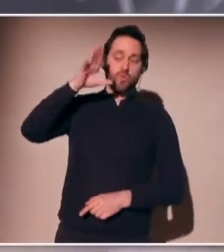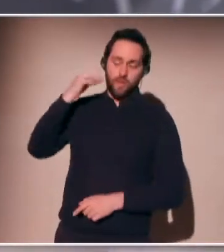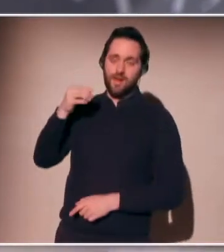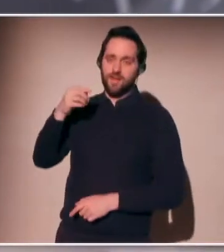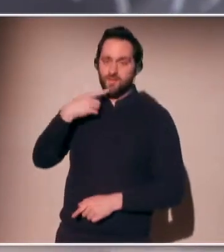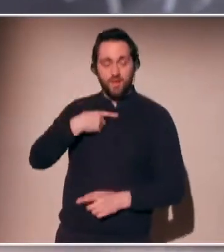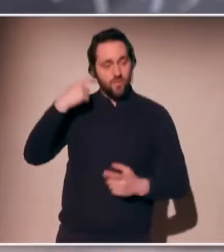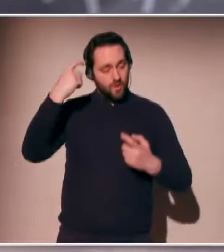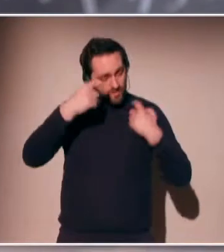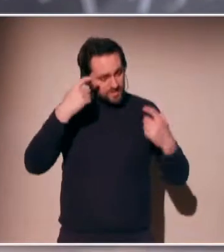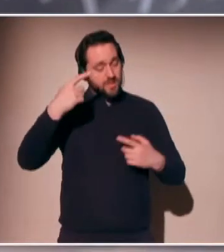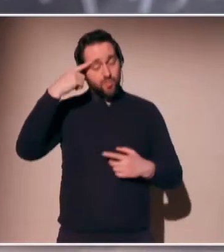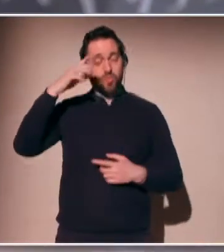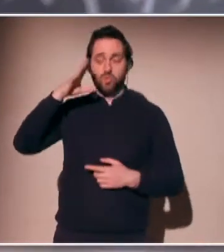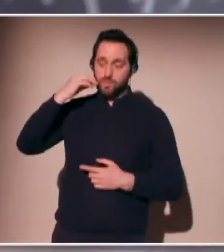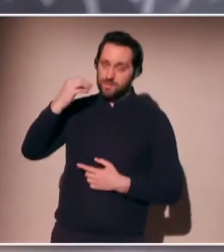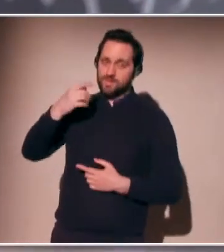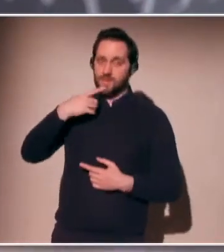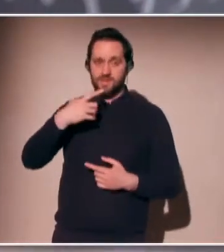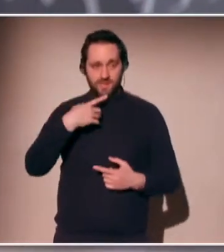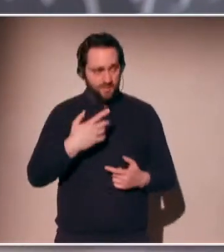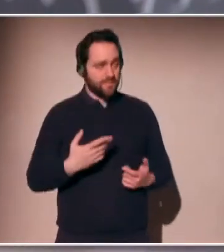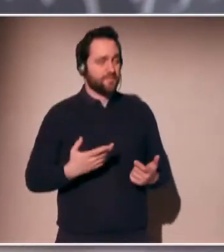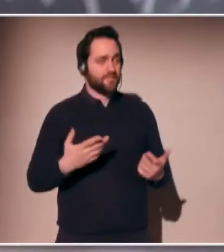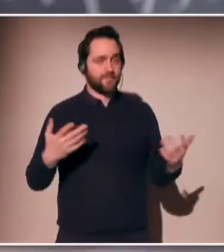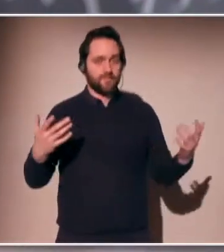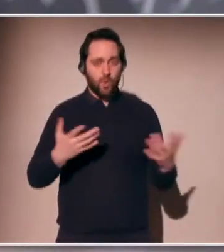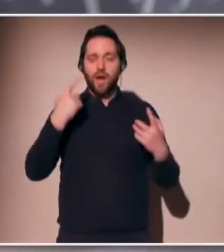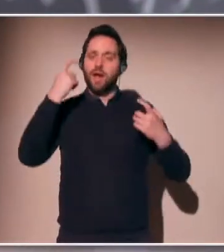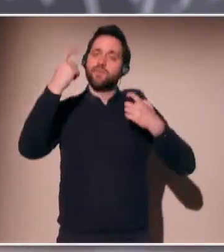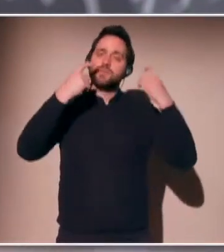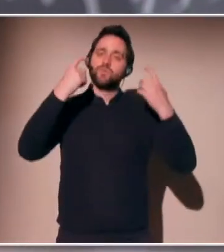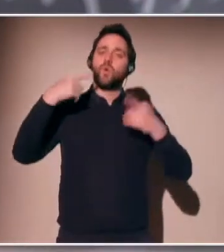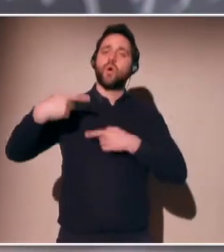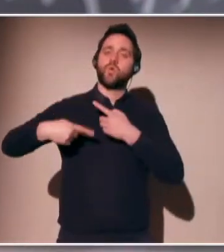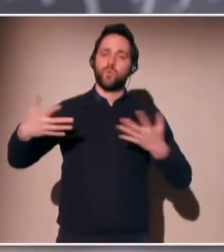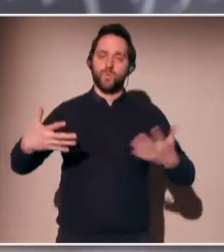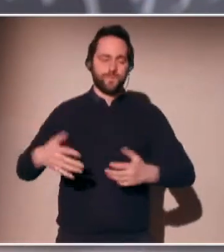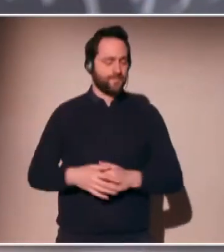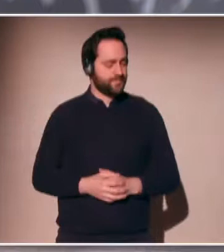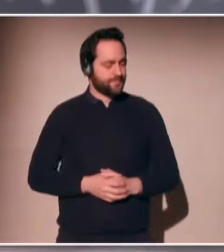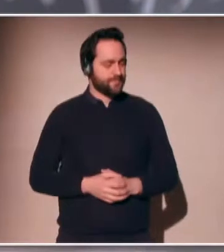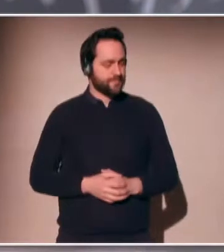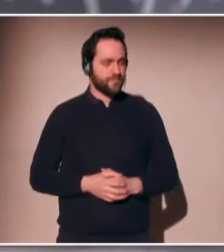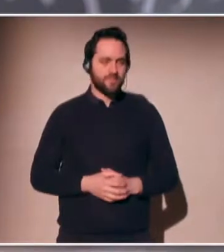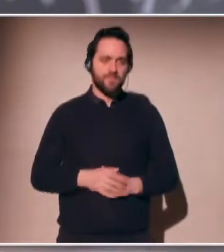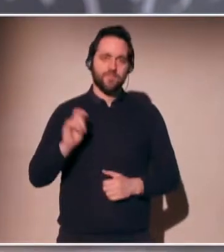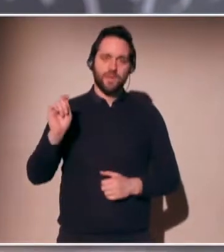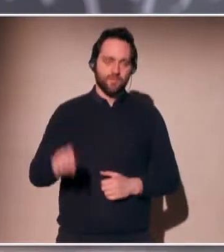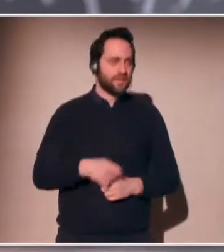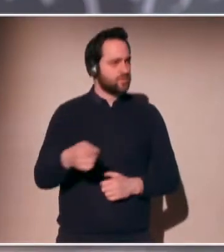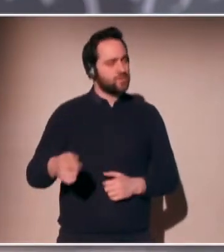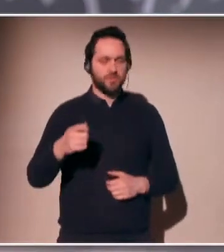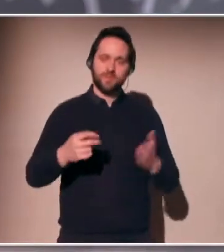de cette nouvelle IA sont les suivants. Par exemple, il faut absolument reconnaître les technologies d'intelligence artificielle